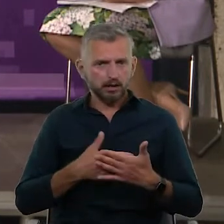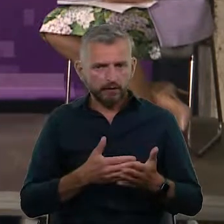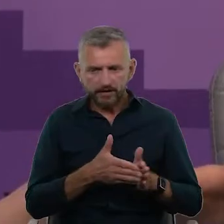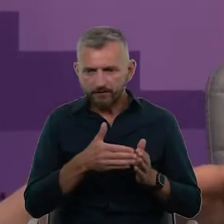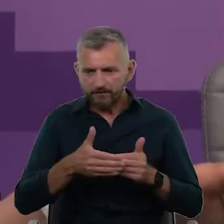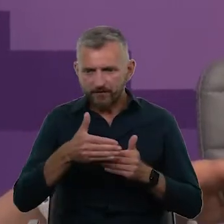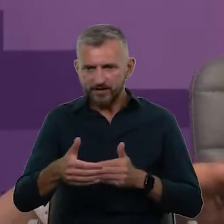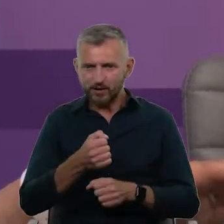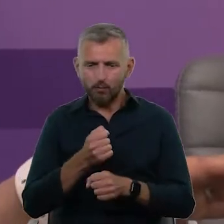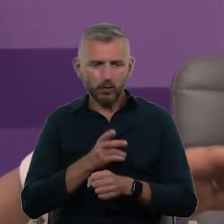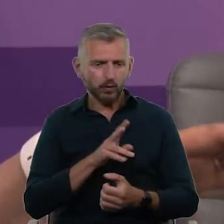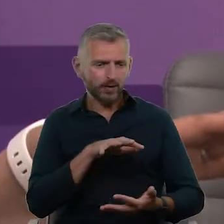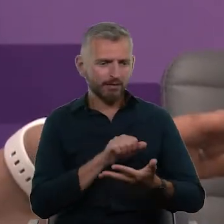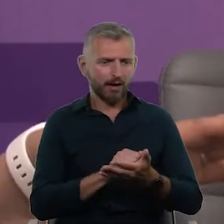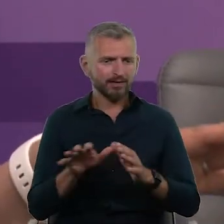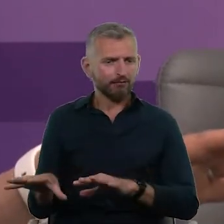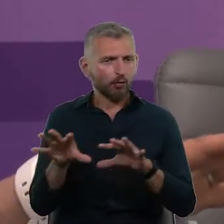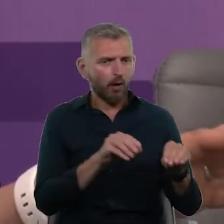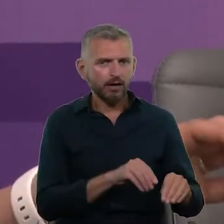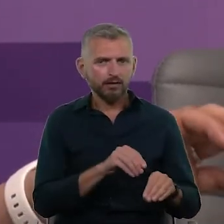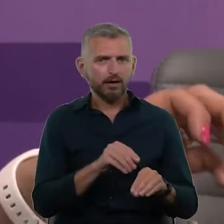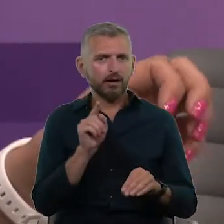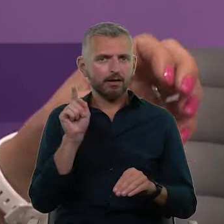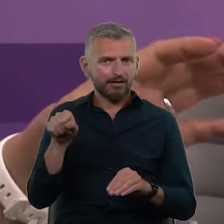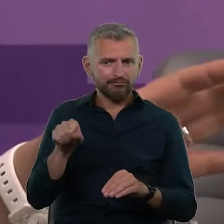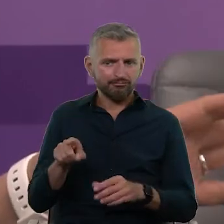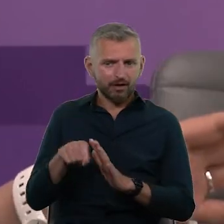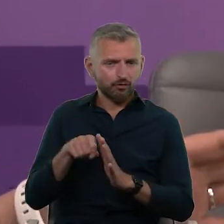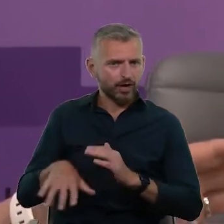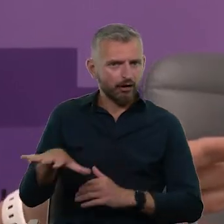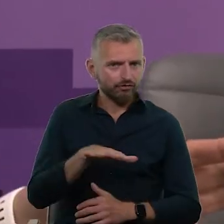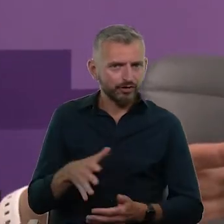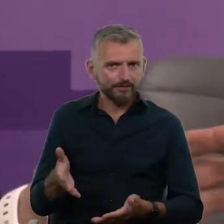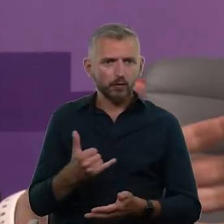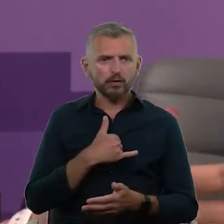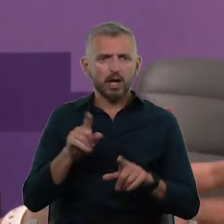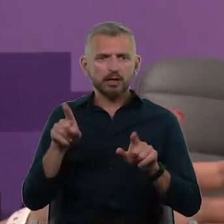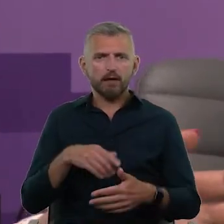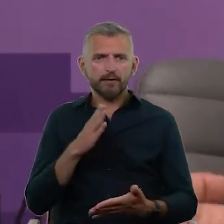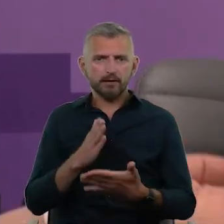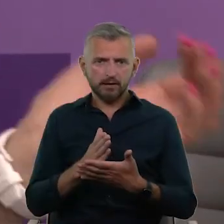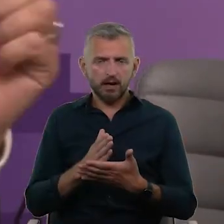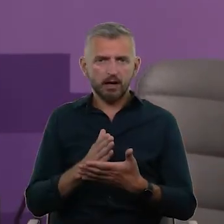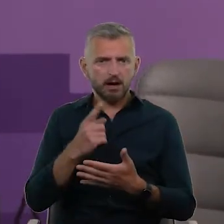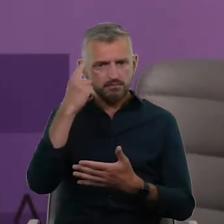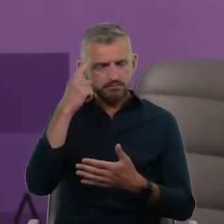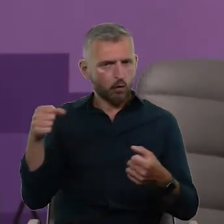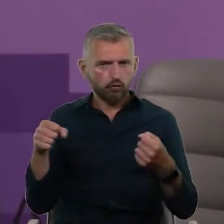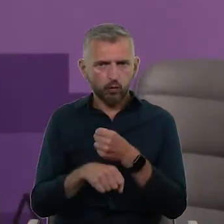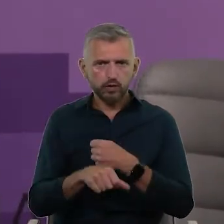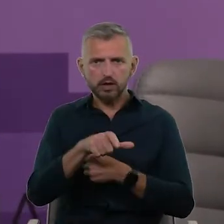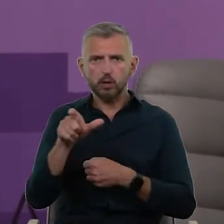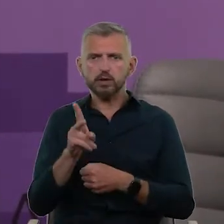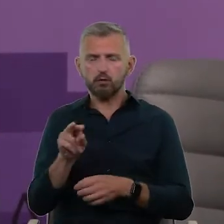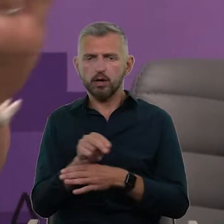роботи. Хто займається евакуацією там на Донеччині? У нас навіть є контужені і люди, які